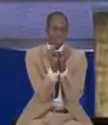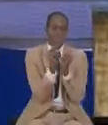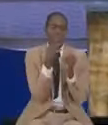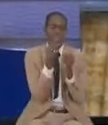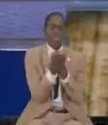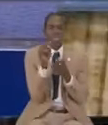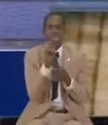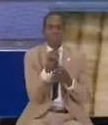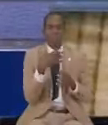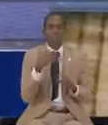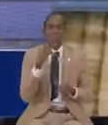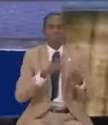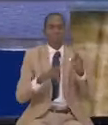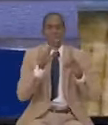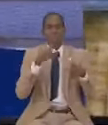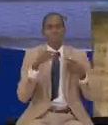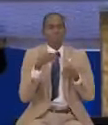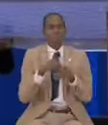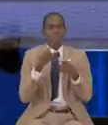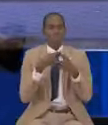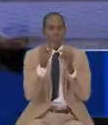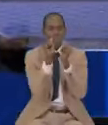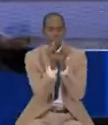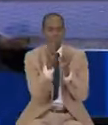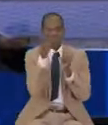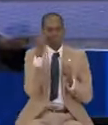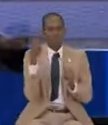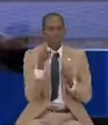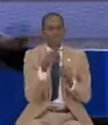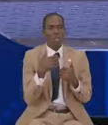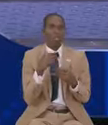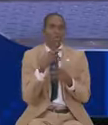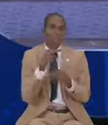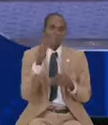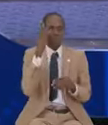sans noblesse Moura de fin